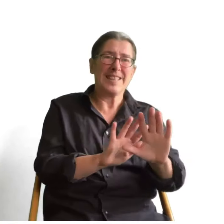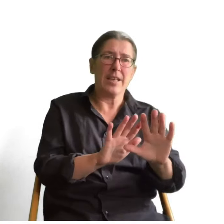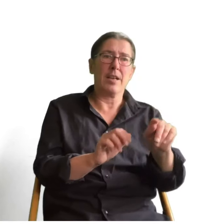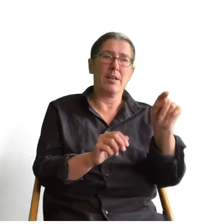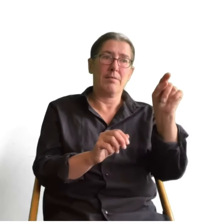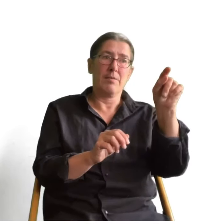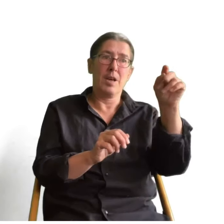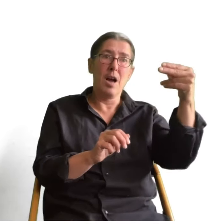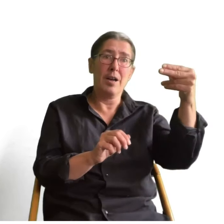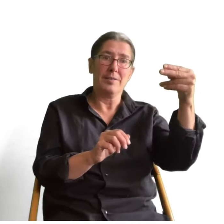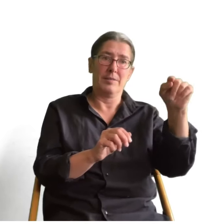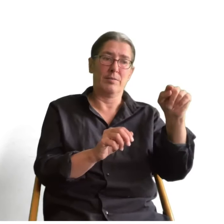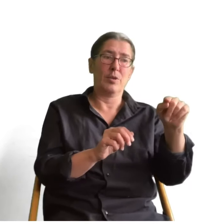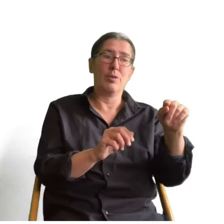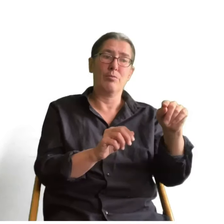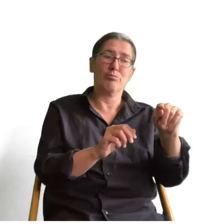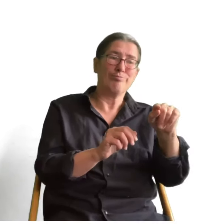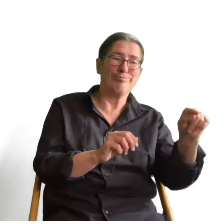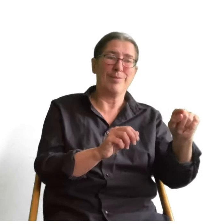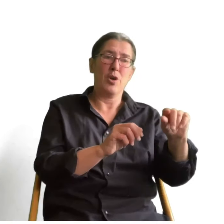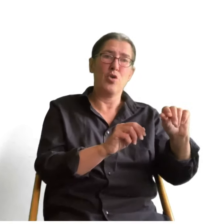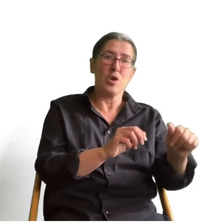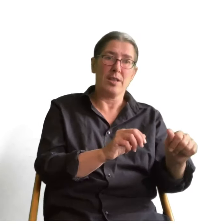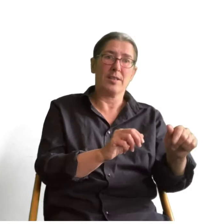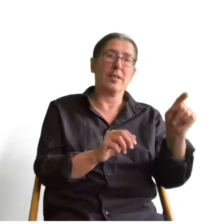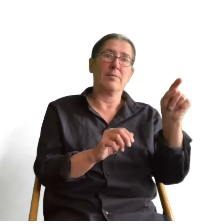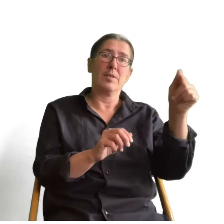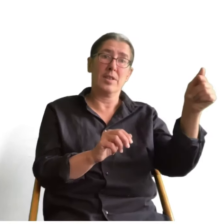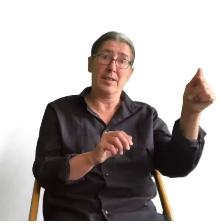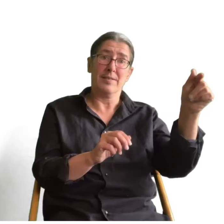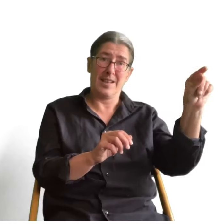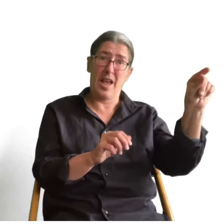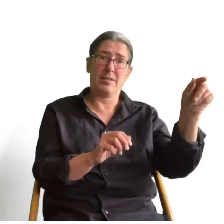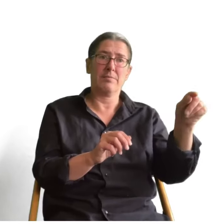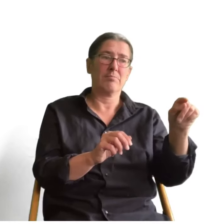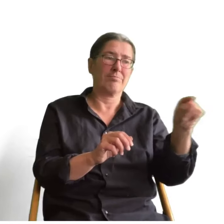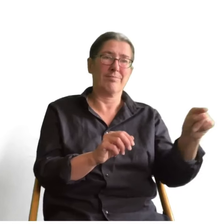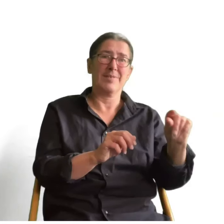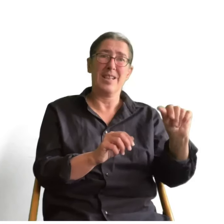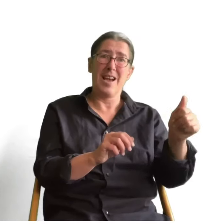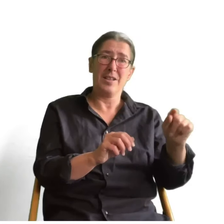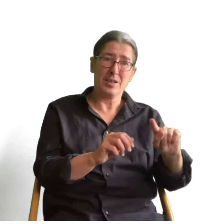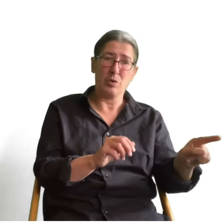Hundertstel und die Tausendstel. Ich schreibe es euch nochmal hin.